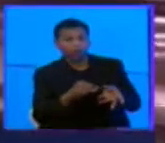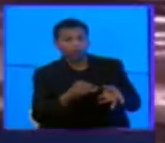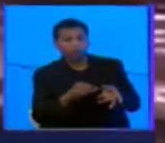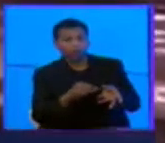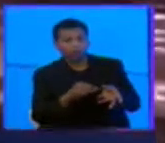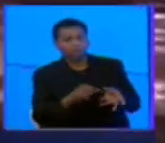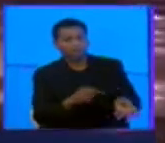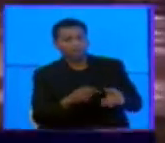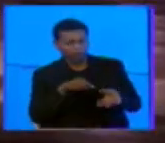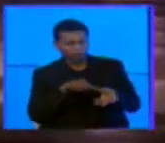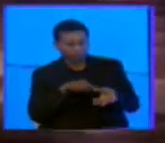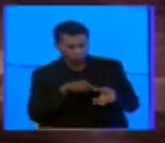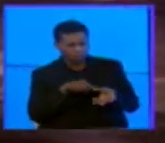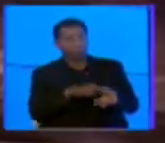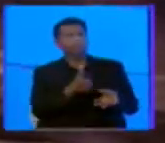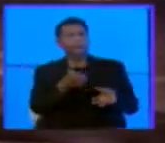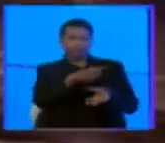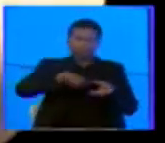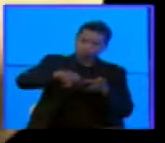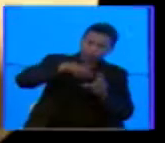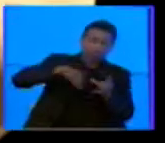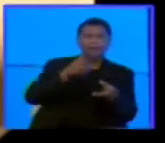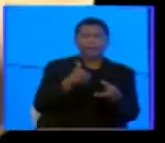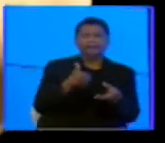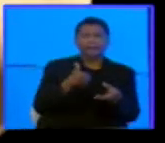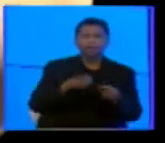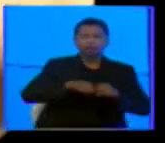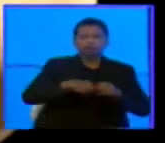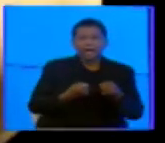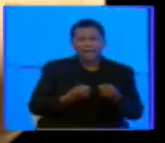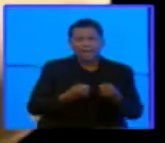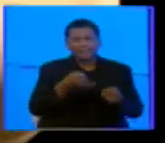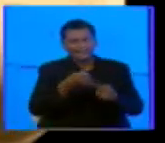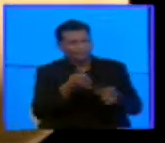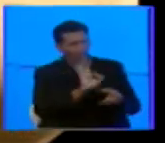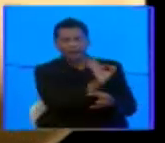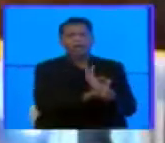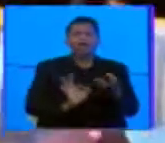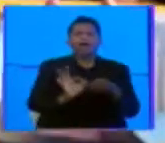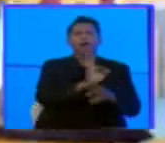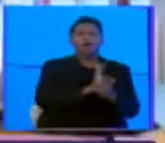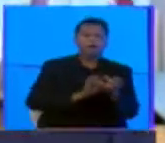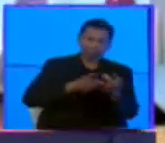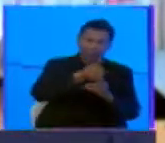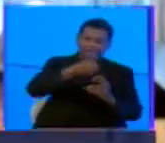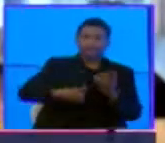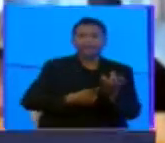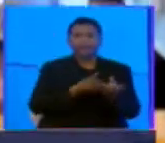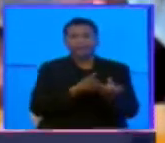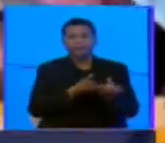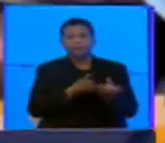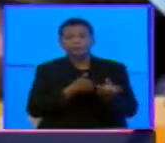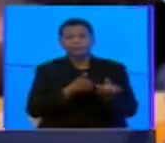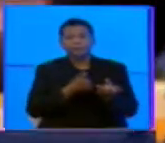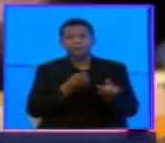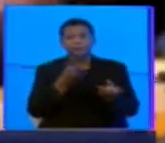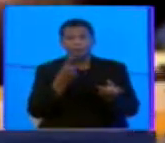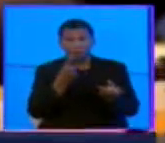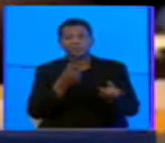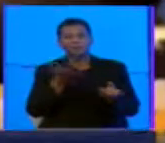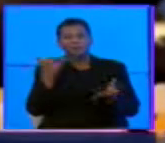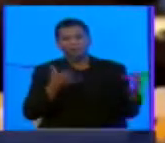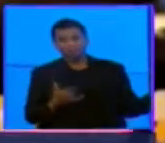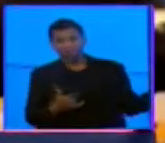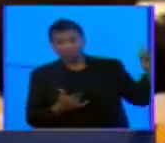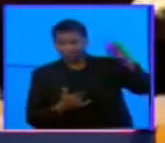tidak ada kemasan atau isi yang rusak dan suhu Selama perjalanan atau pengiriman sesuai